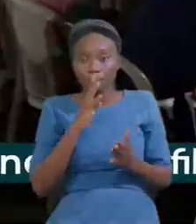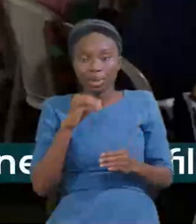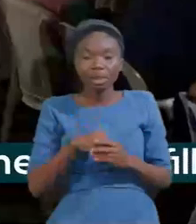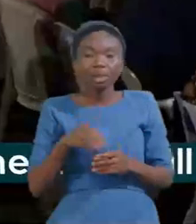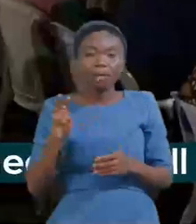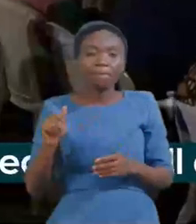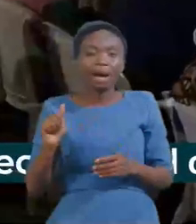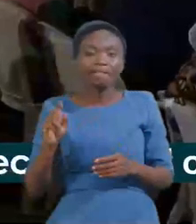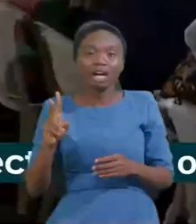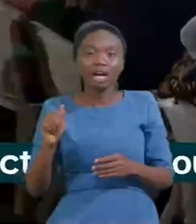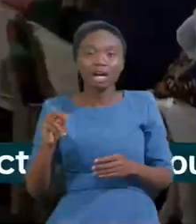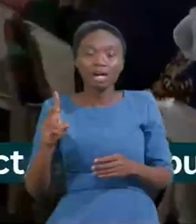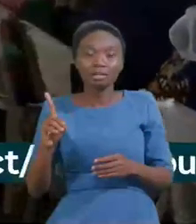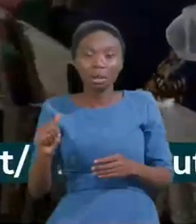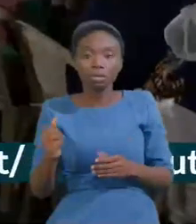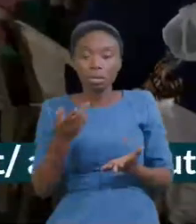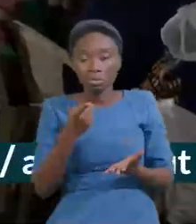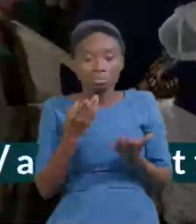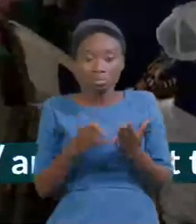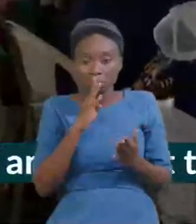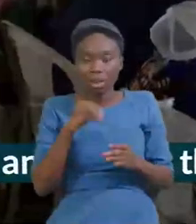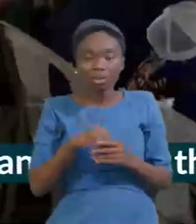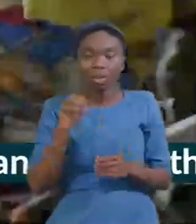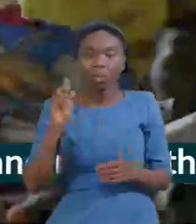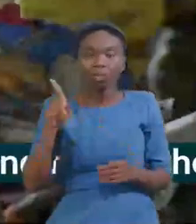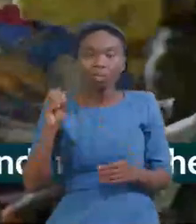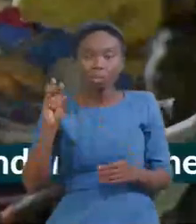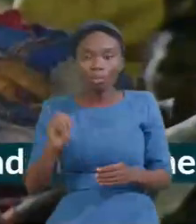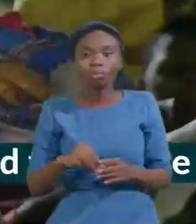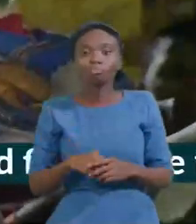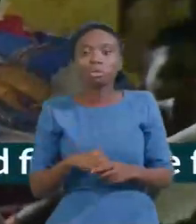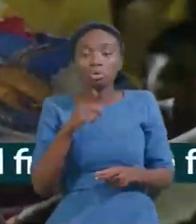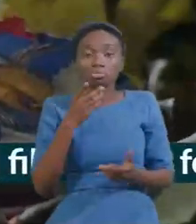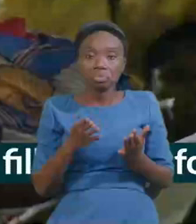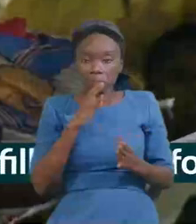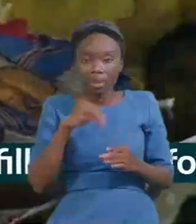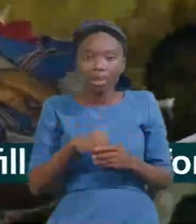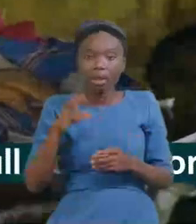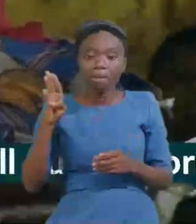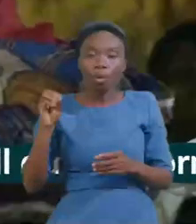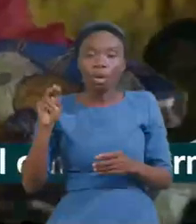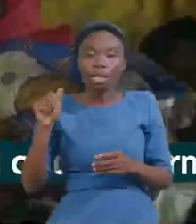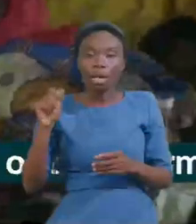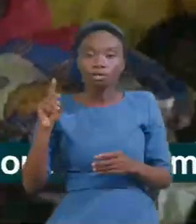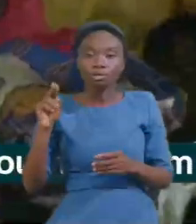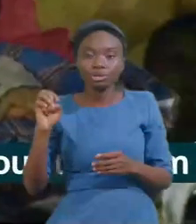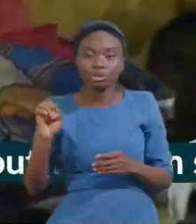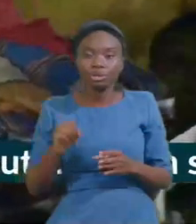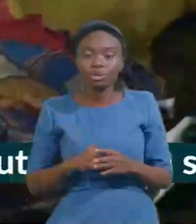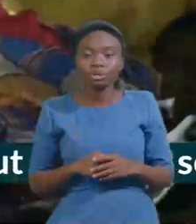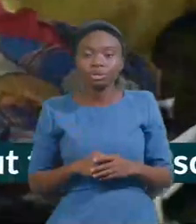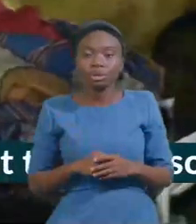Peut-être que vous êtes à Mabanda. You might be in Lokpom. Peut-être que c'est à Lokpom. You might be in Bornodus. Peut-être à Bornodus.